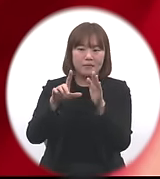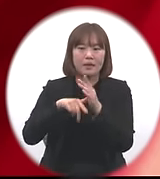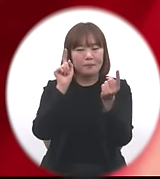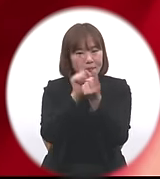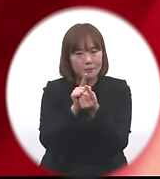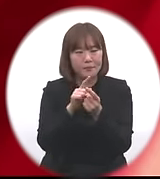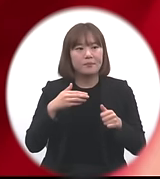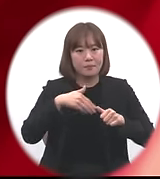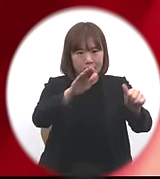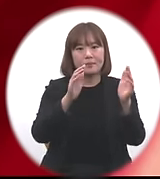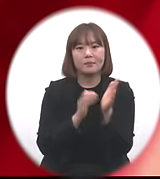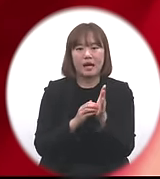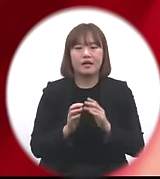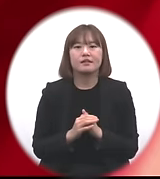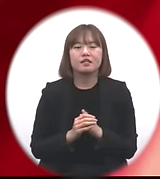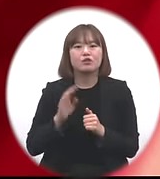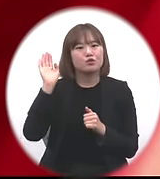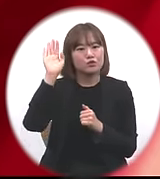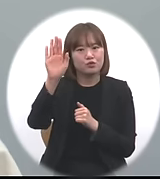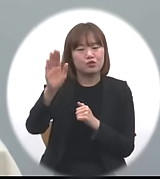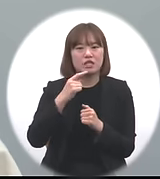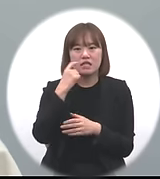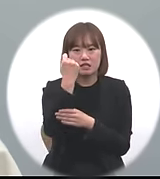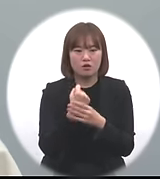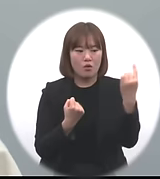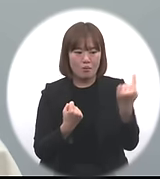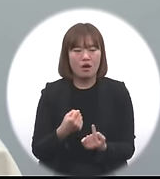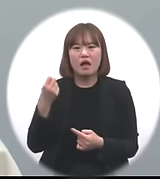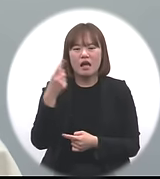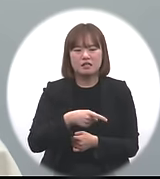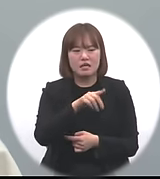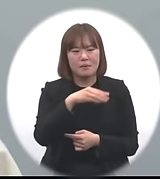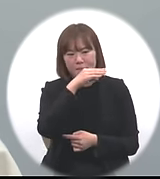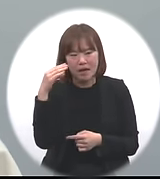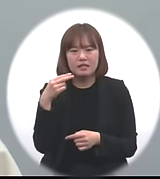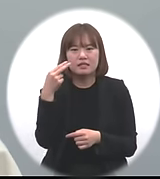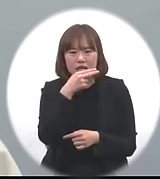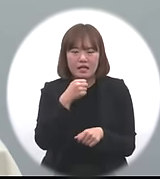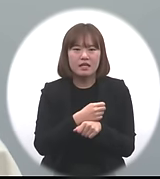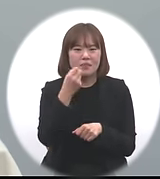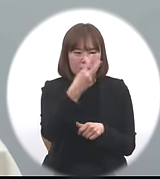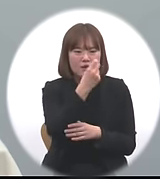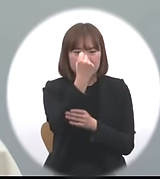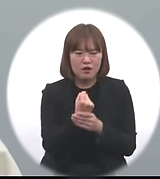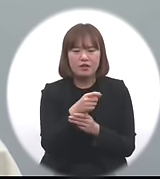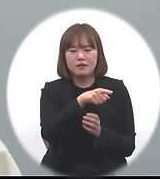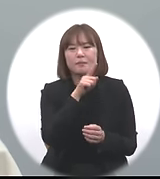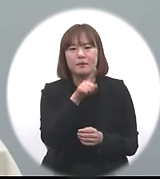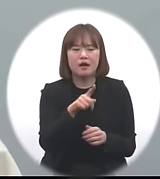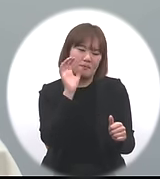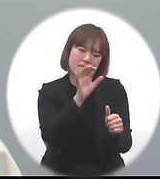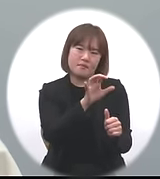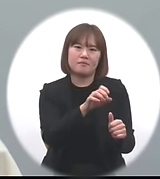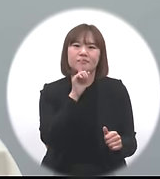보자. 그러고는 애를 보냅니다. 그러고 난 다음에 이가 썩어갖고 오면 똑바로 좀 닦으라니까 네가 안 닦아가지고 이가 또 썩었지 않냐,